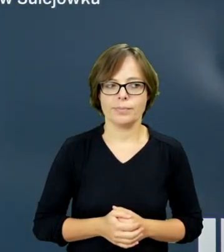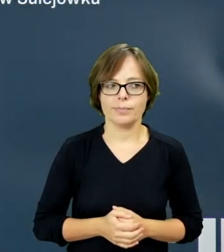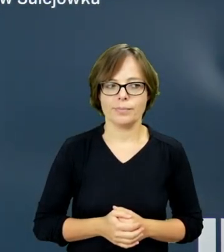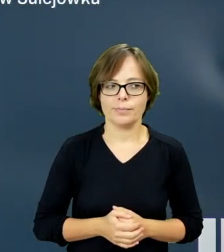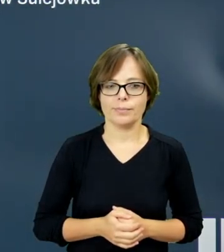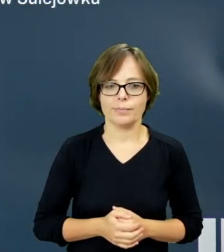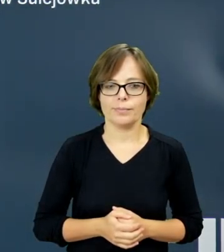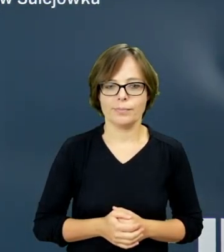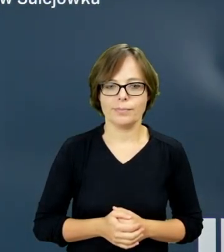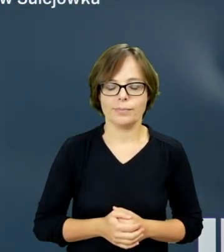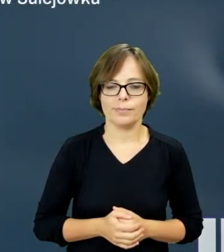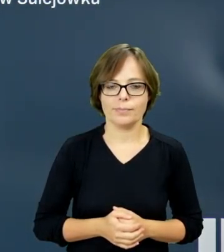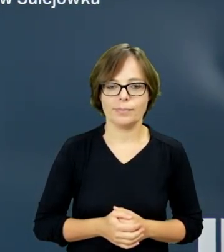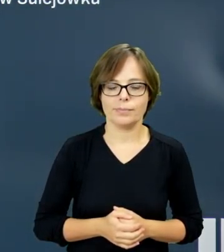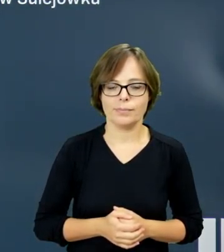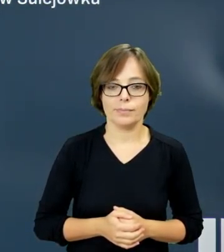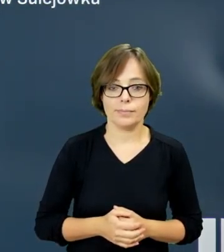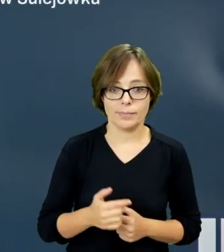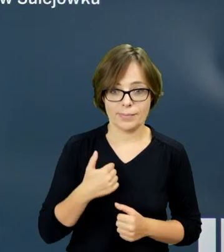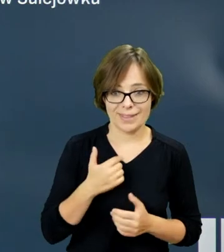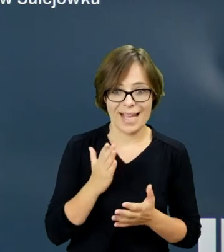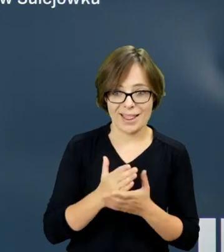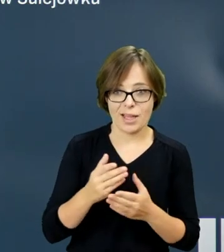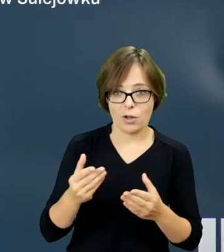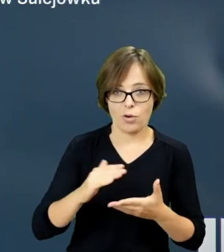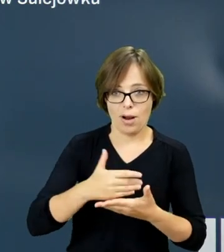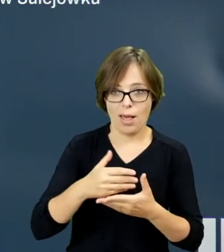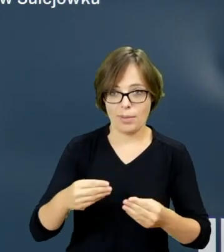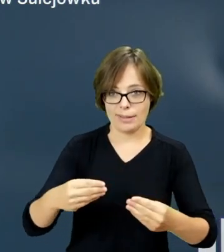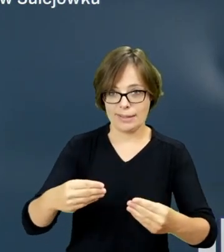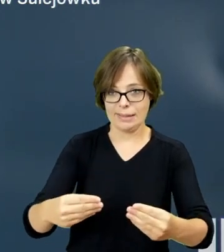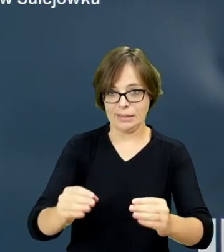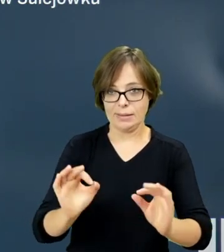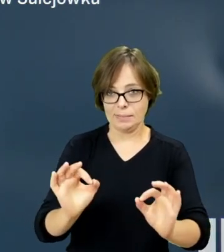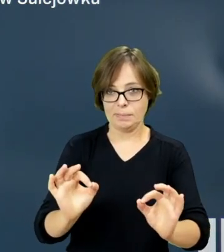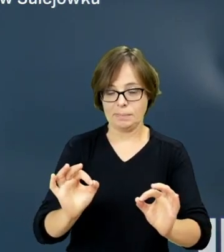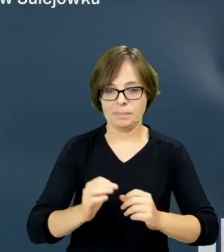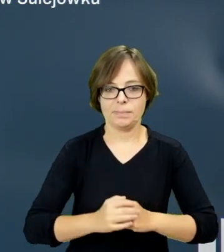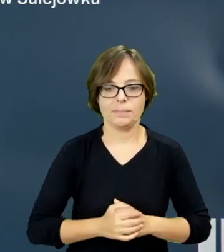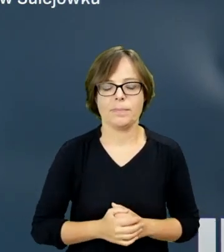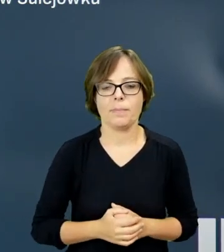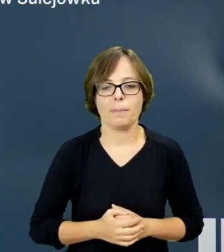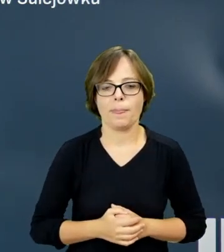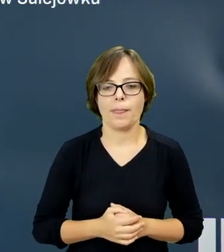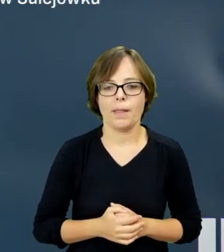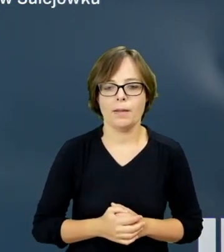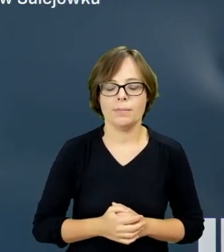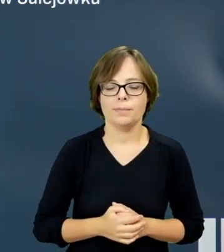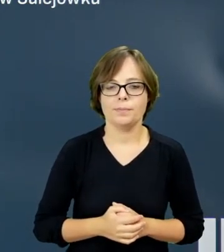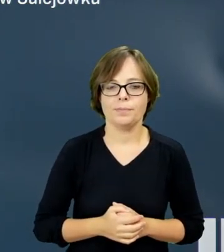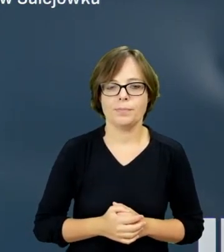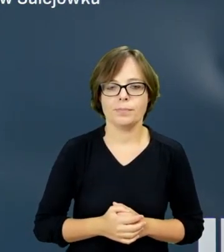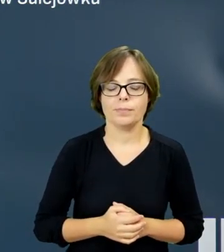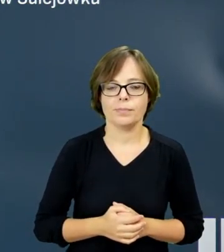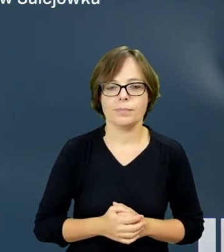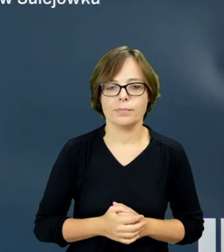Czy ja mogę to tylko tak przesunąć, żeby tu postawić swoje?